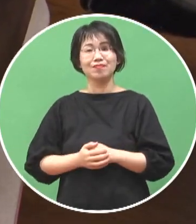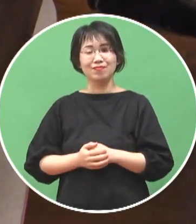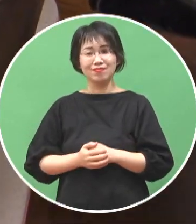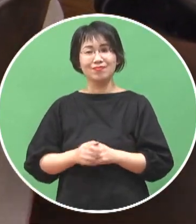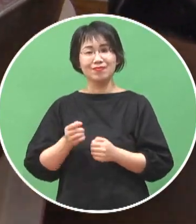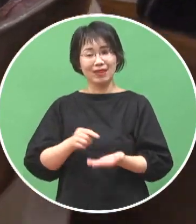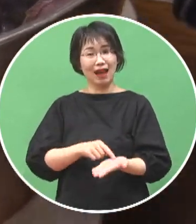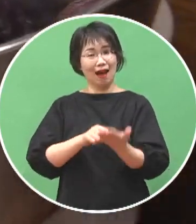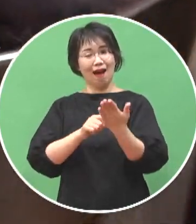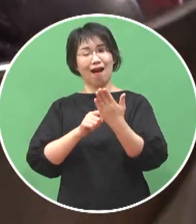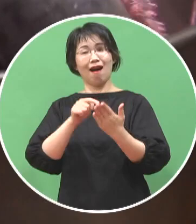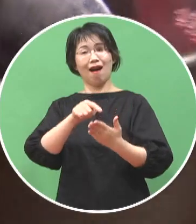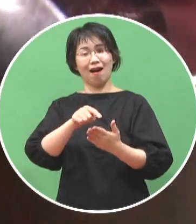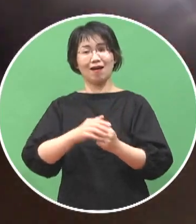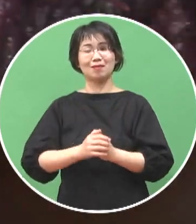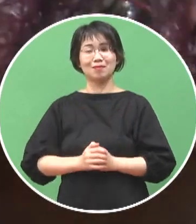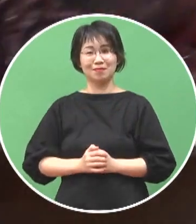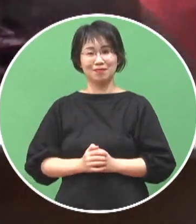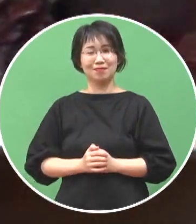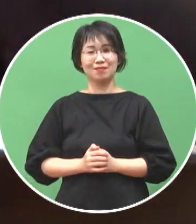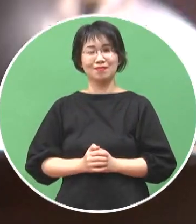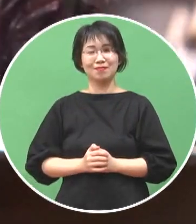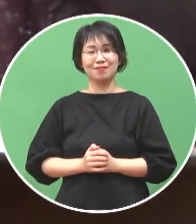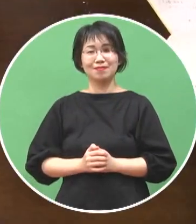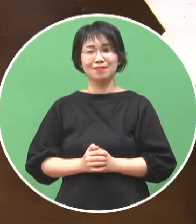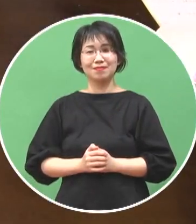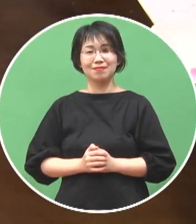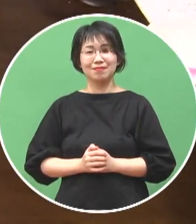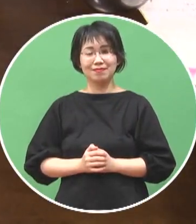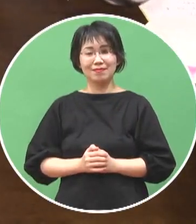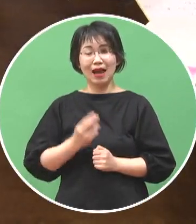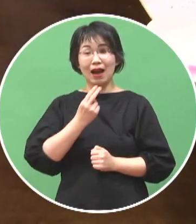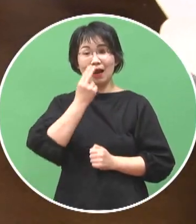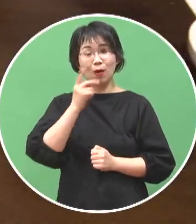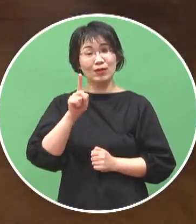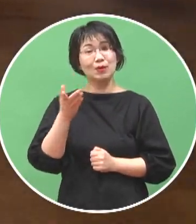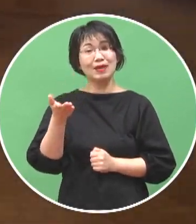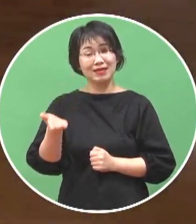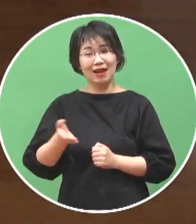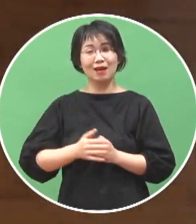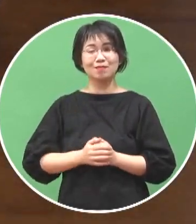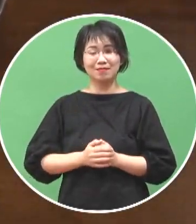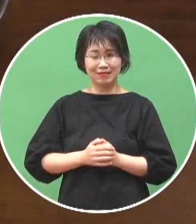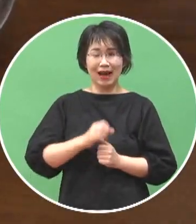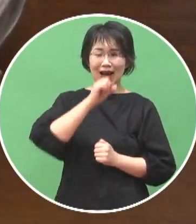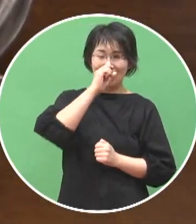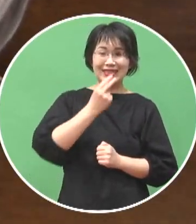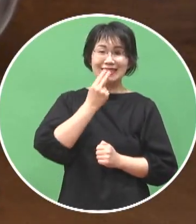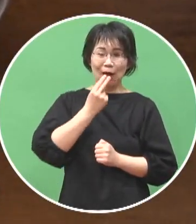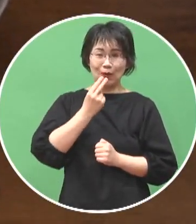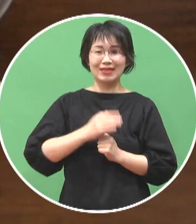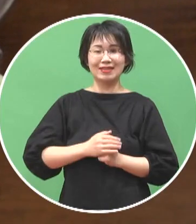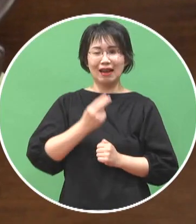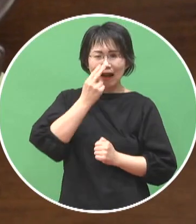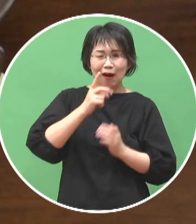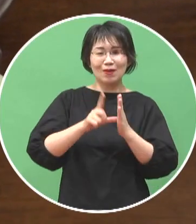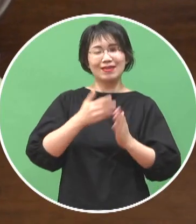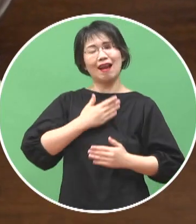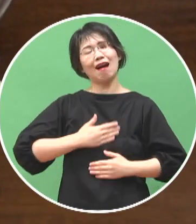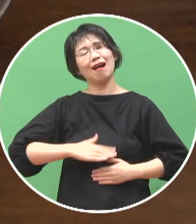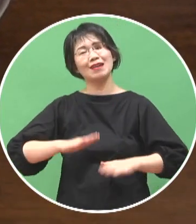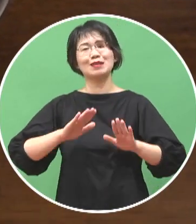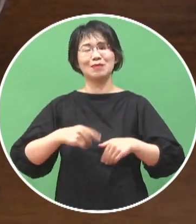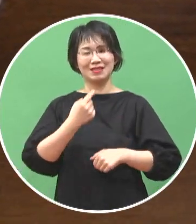そうですね、出てきました。 おー、出てきましたね。香りいかがでしょうか？ とてもいい匂いですよ。なんか腹減ってきますよ。